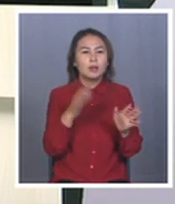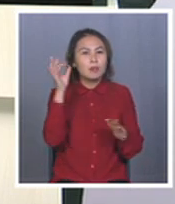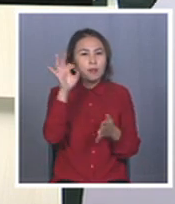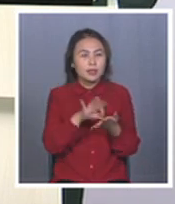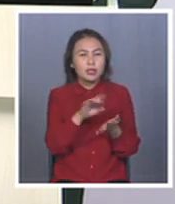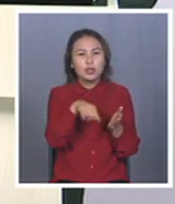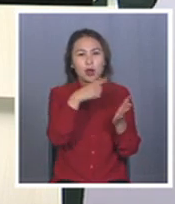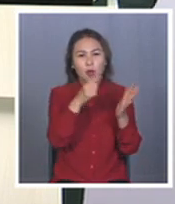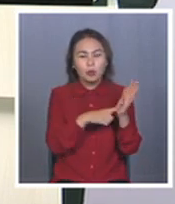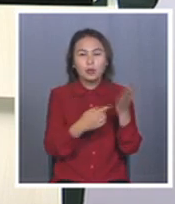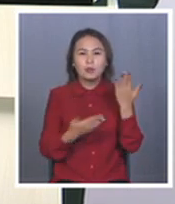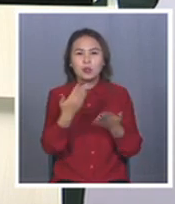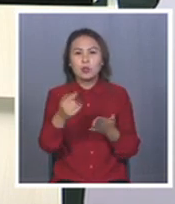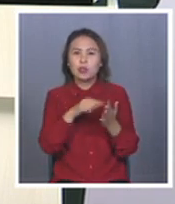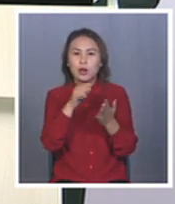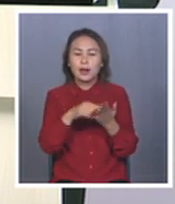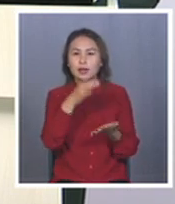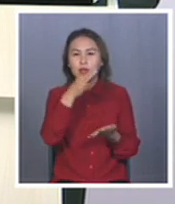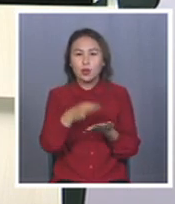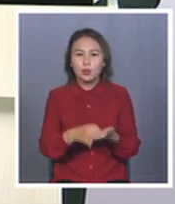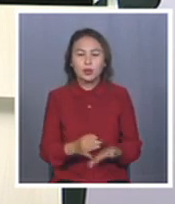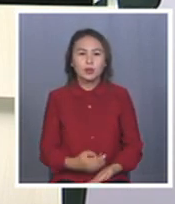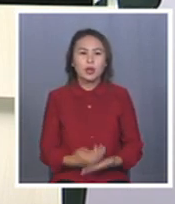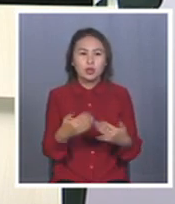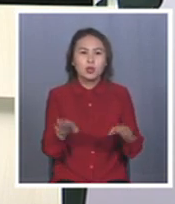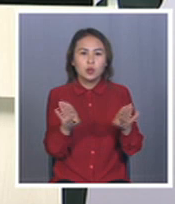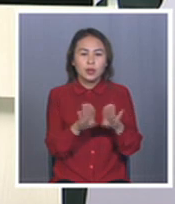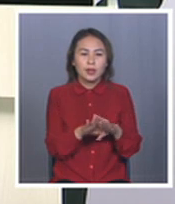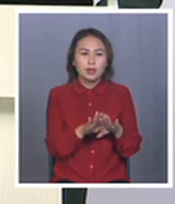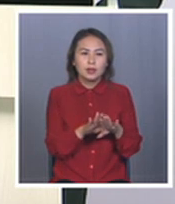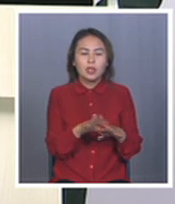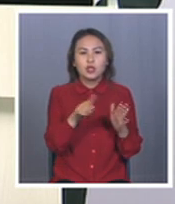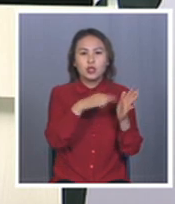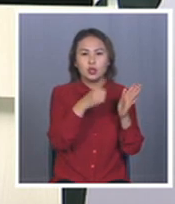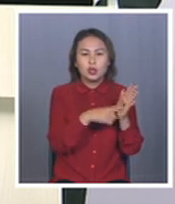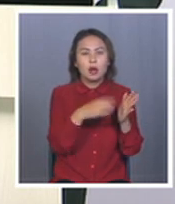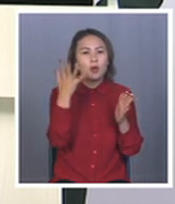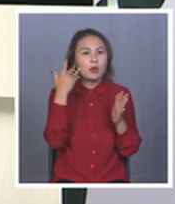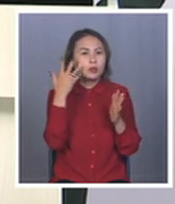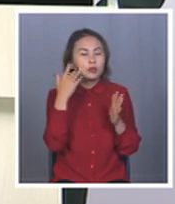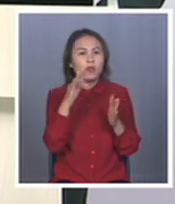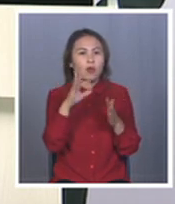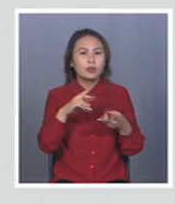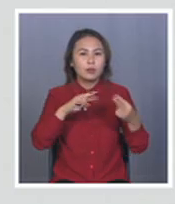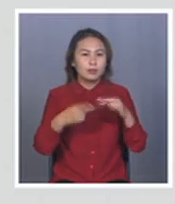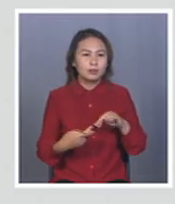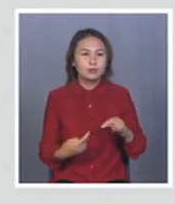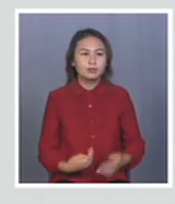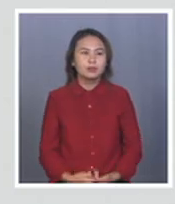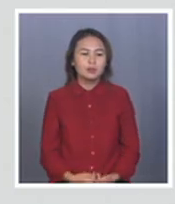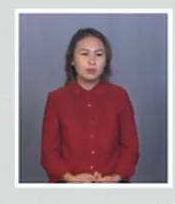қою және сол сұрақтарға жауап беру. Сондай-ақ, сұрақ қою барысында фонды ауыстыру.